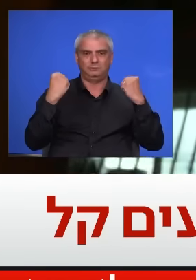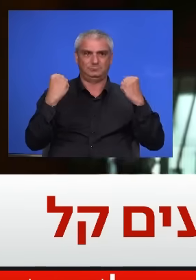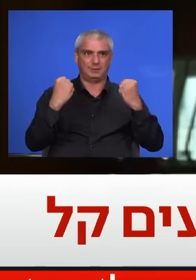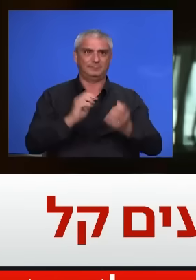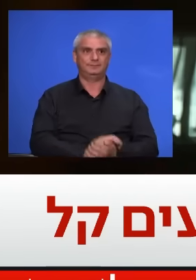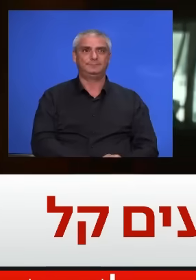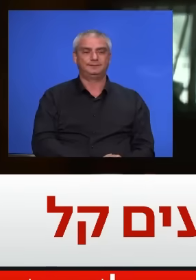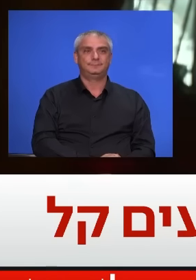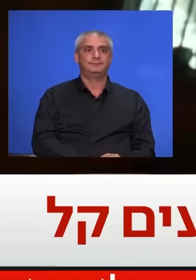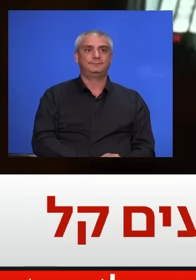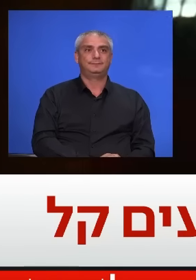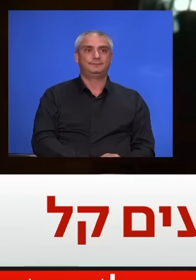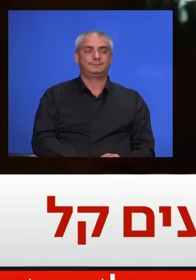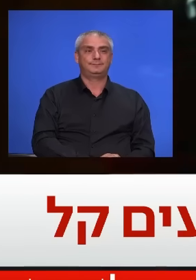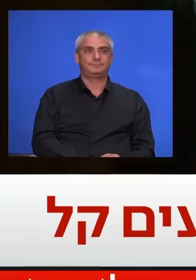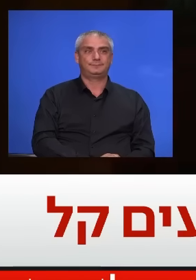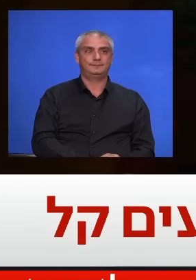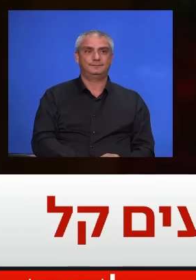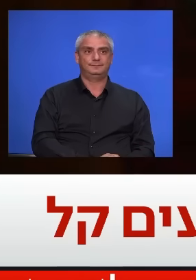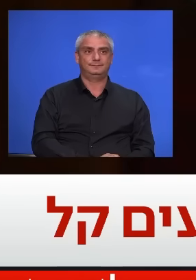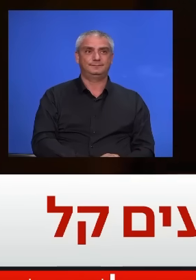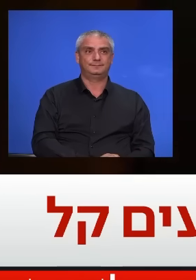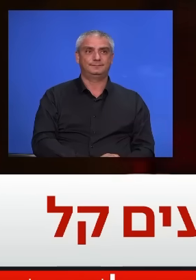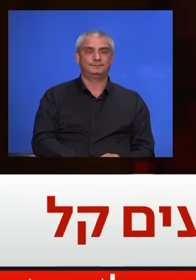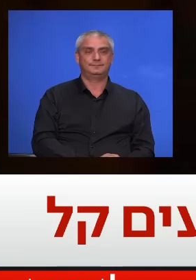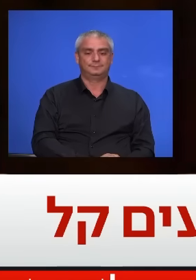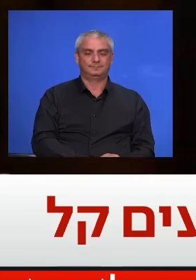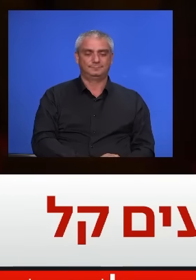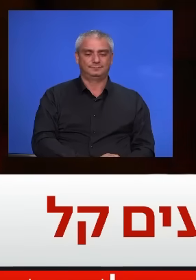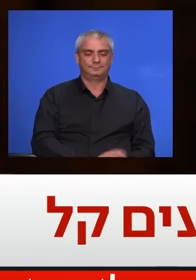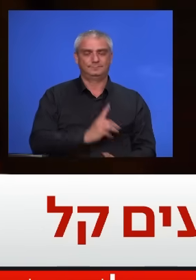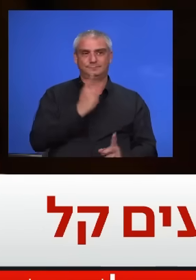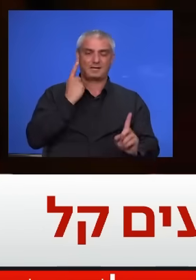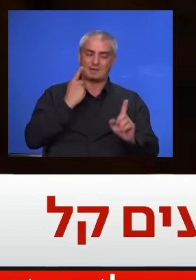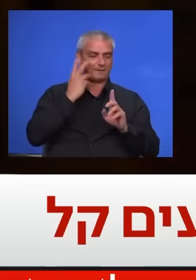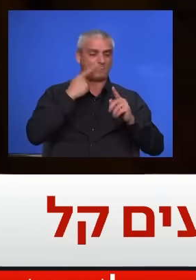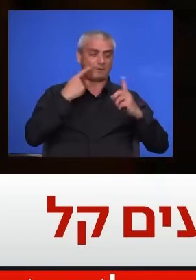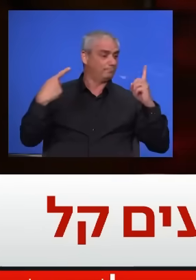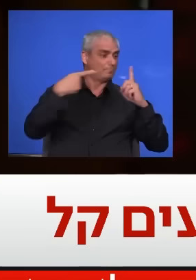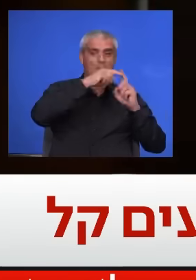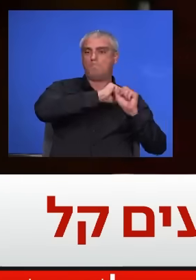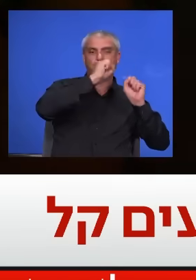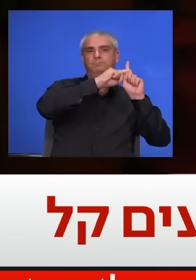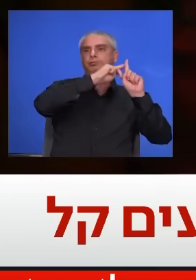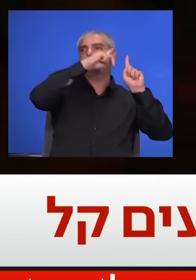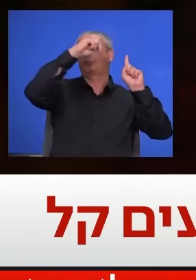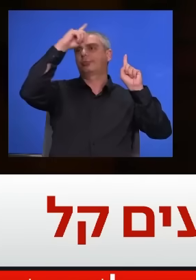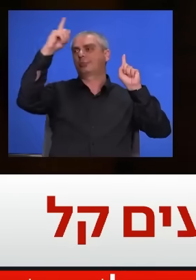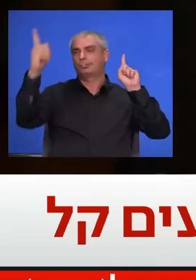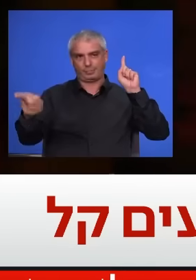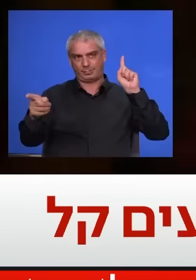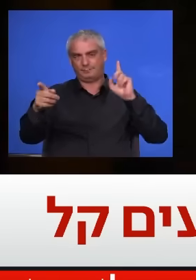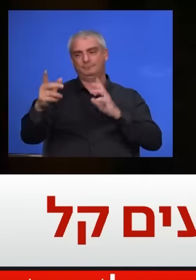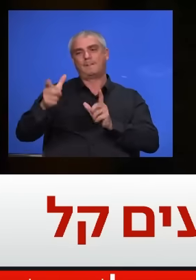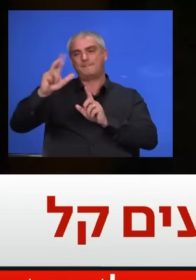של הרסיס פשוט שאף לכיוון של הבניין השני. אז שלושה פצועים קל באירוע